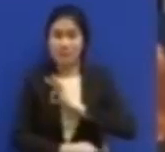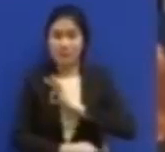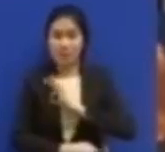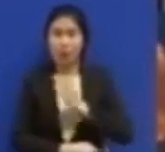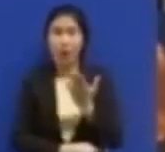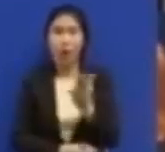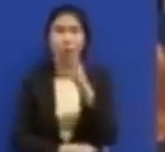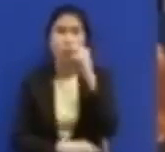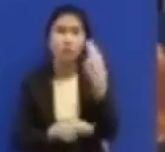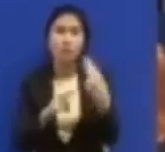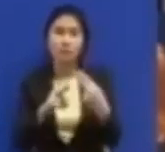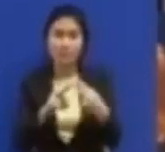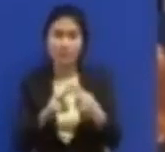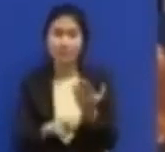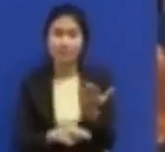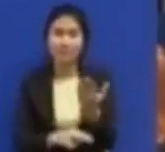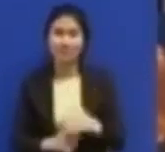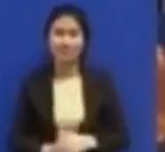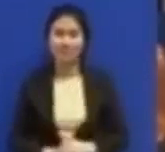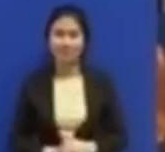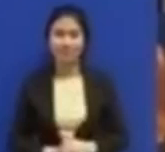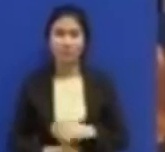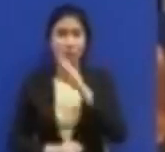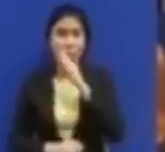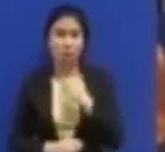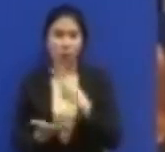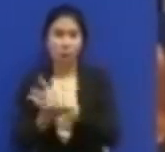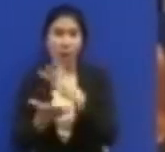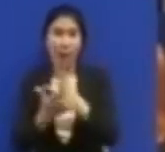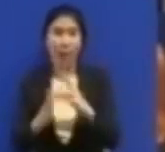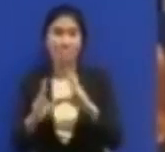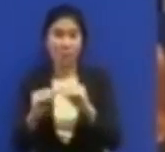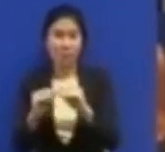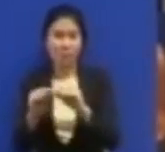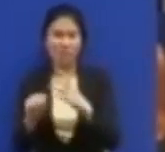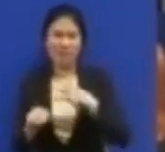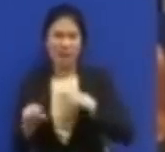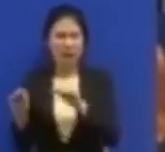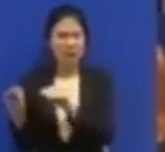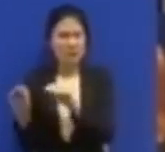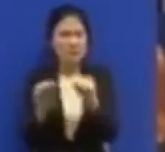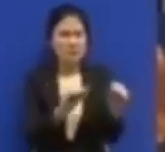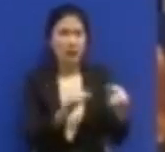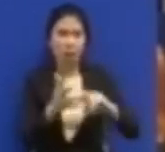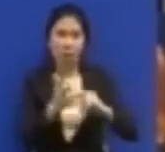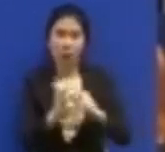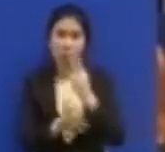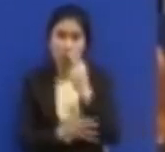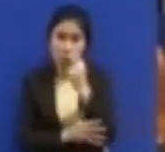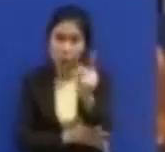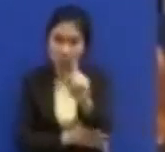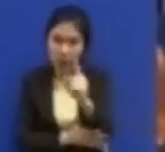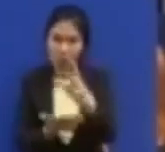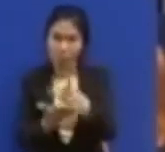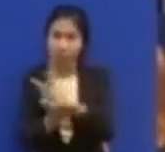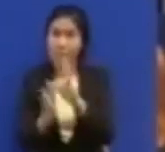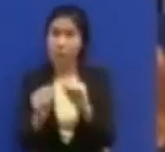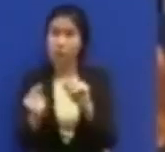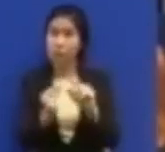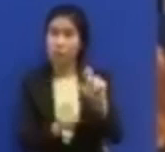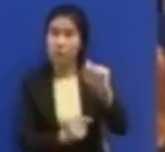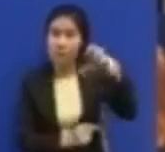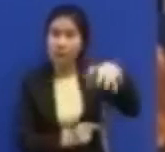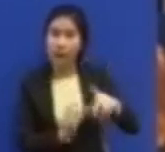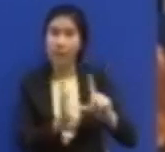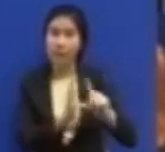ท่านขจิตชัยนิคมนะครับการเลื่อนประชุมครั้งนี้เนี่ยนะครับต้องลองดูระเบียบวาระประชุมที่สำนักงานเลขาธิการสภา